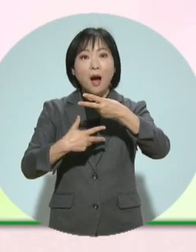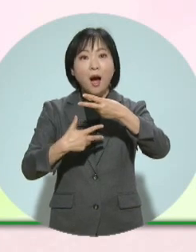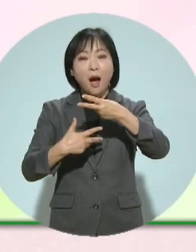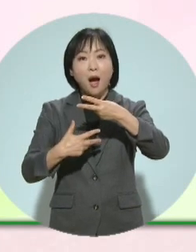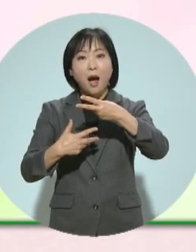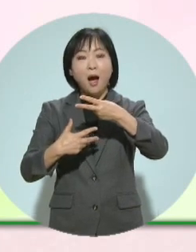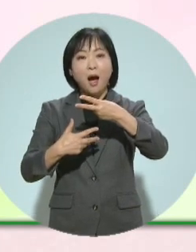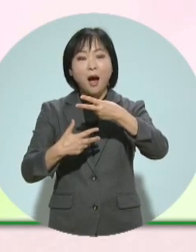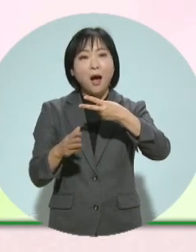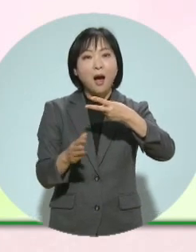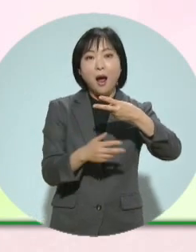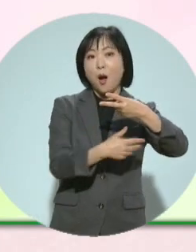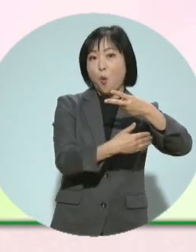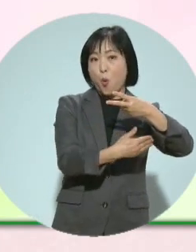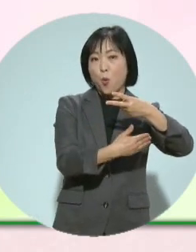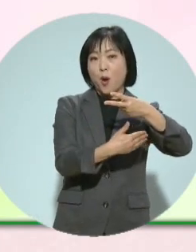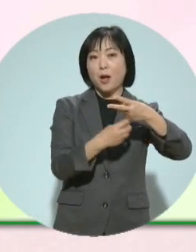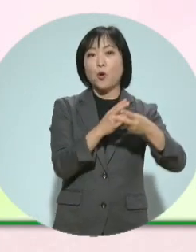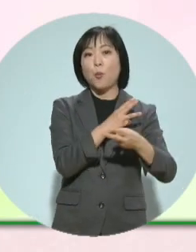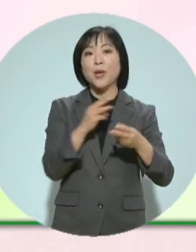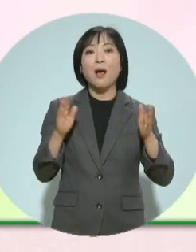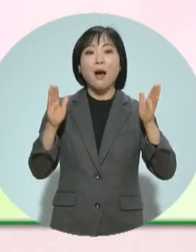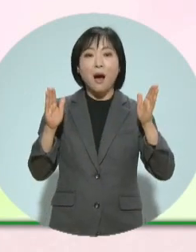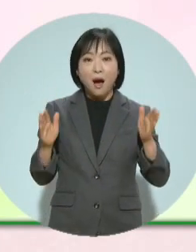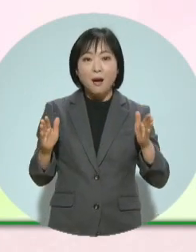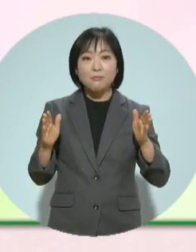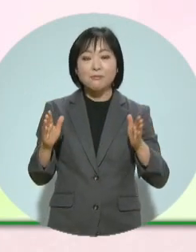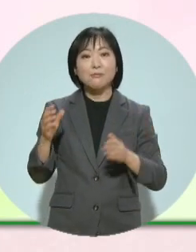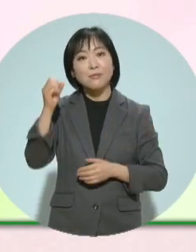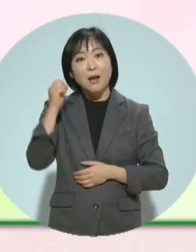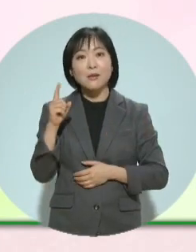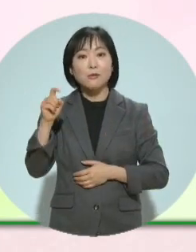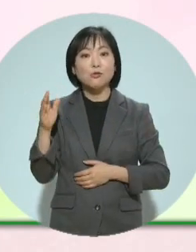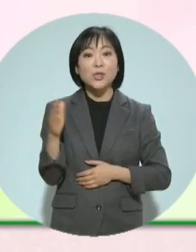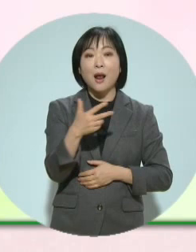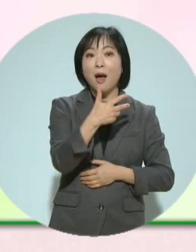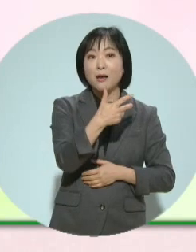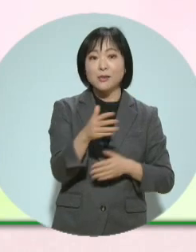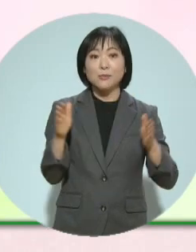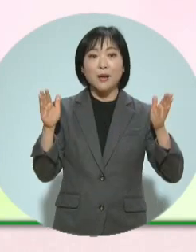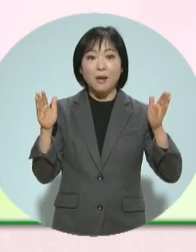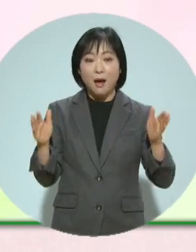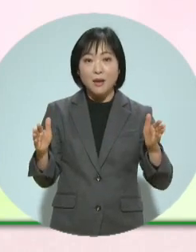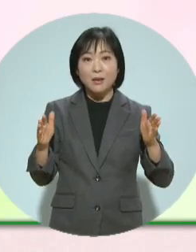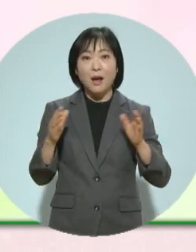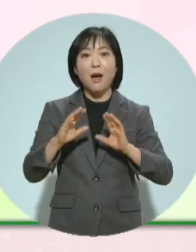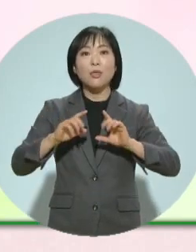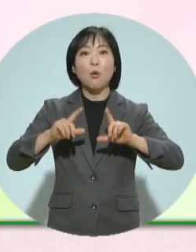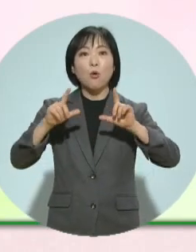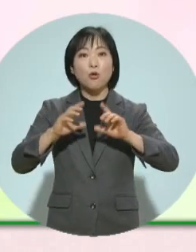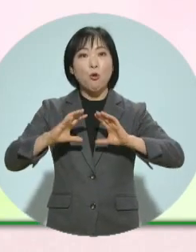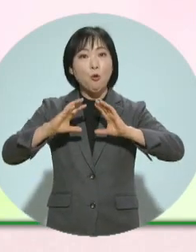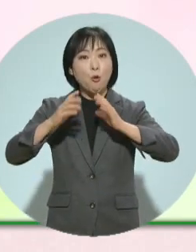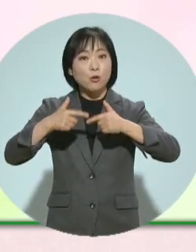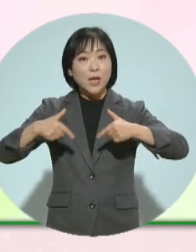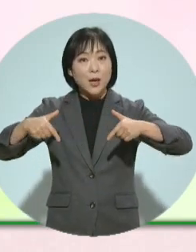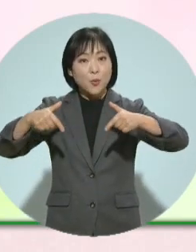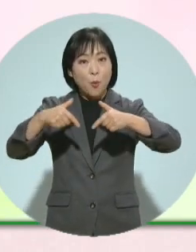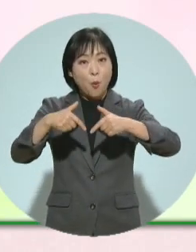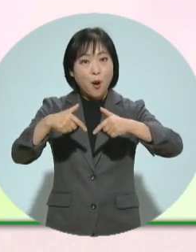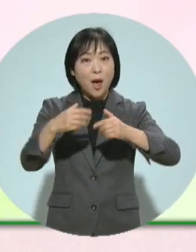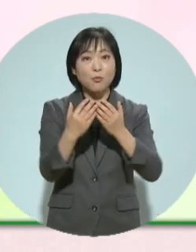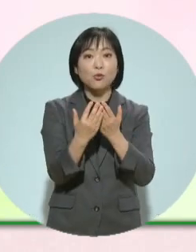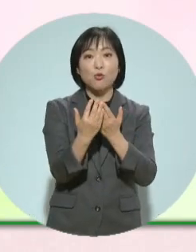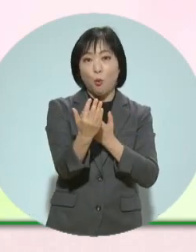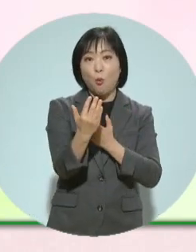日間午前10時から午後7時まで東京国際フォーラムホール E2 で行われます。